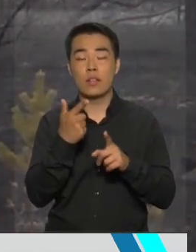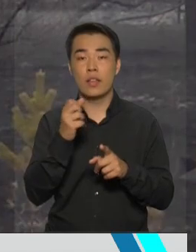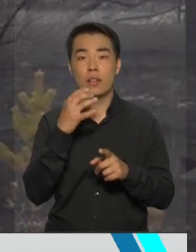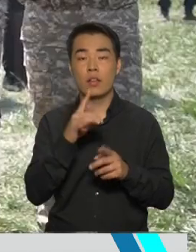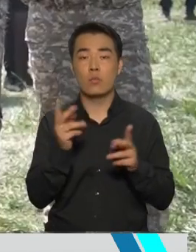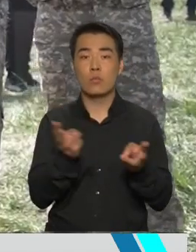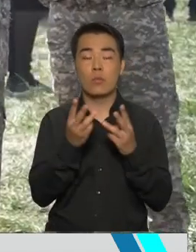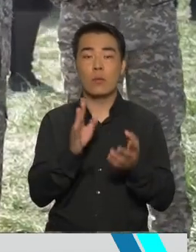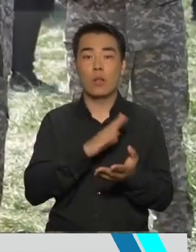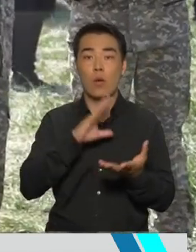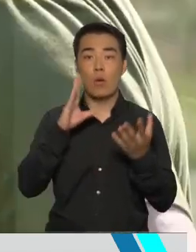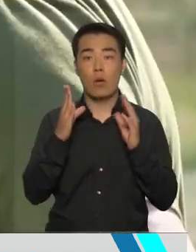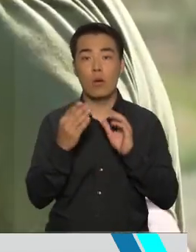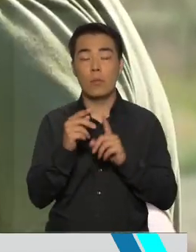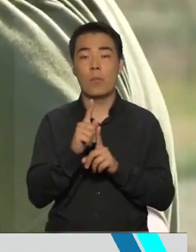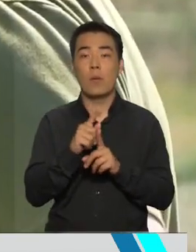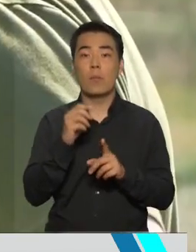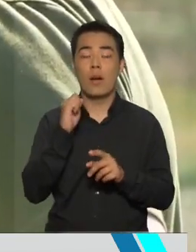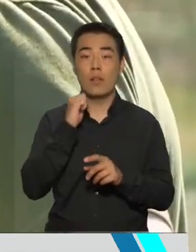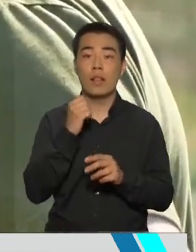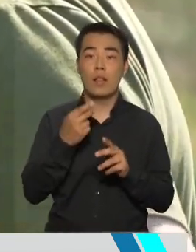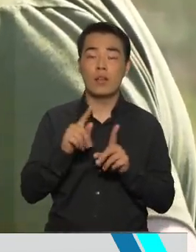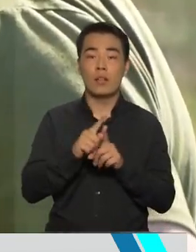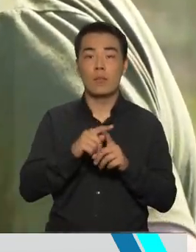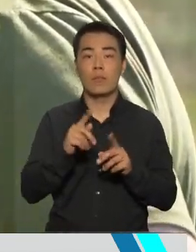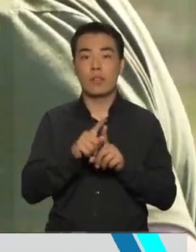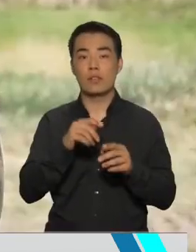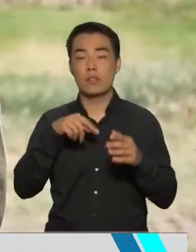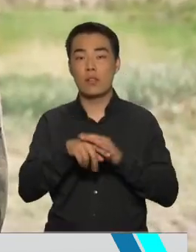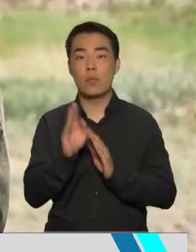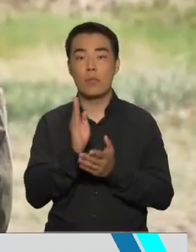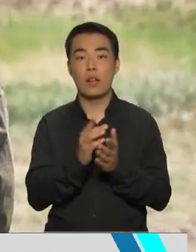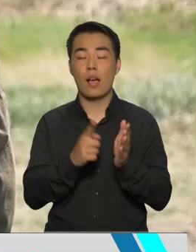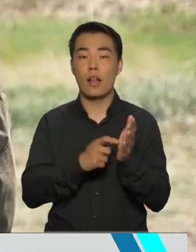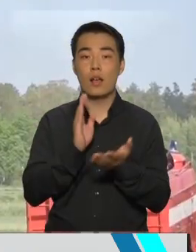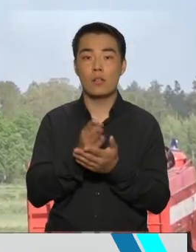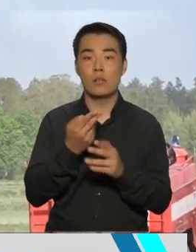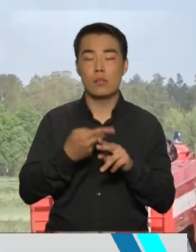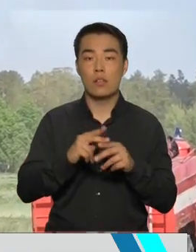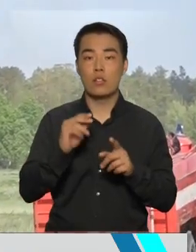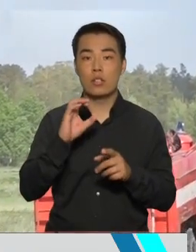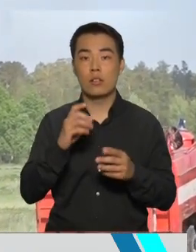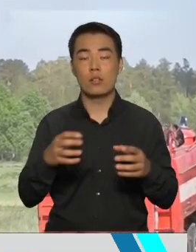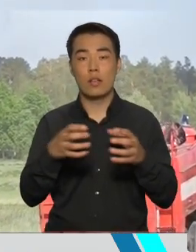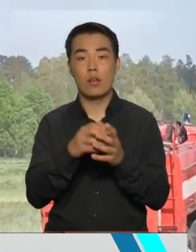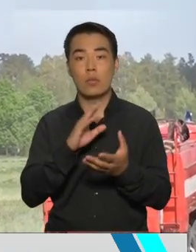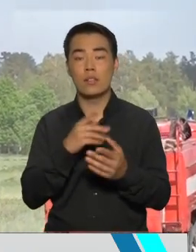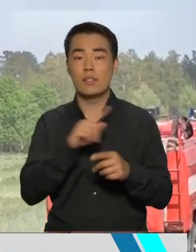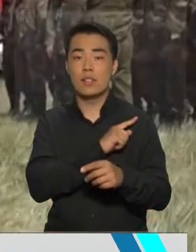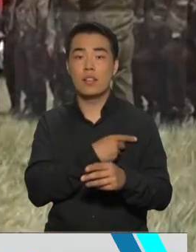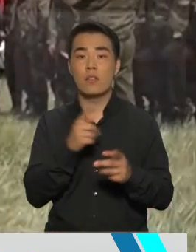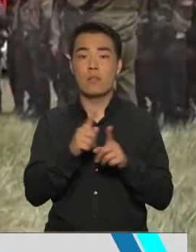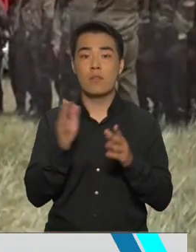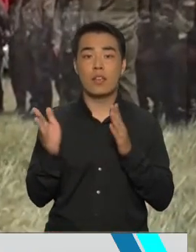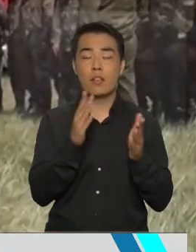жауды ауыздықтауға Астана, Павлодар, Қарағанды облыстарынан қосымша күш тартылуда. Жалпы саны 6 ұшақ жұмылдырылған. Қатты желде дес берер